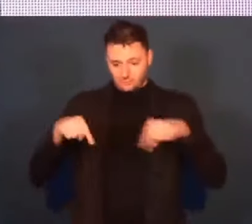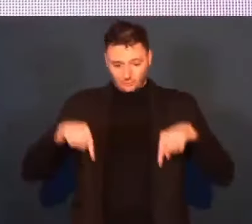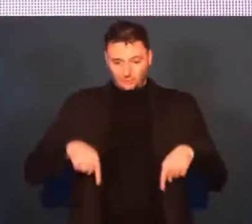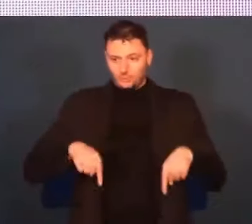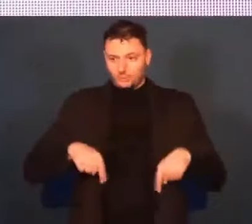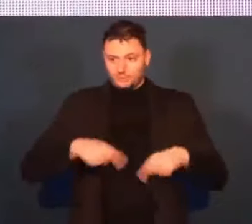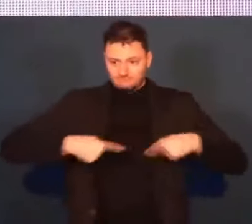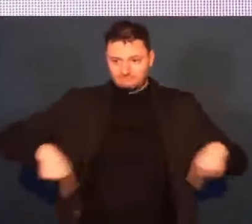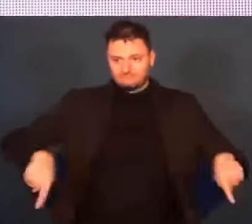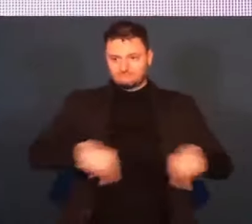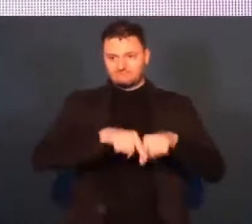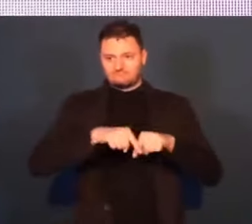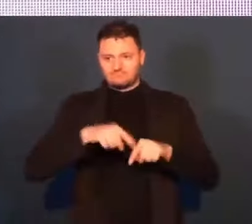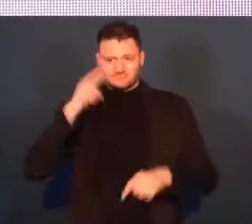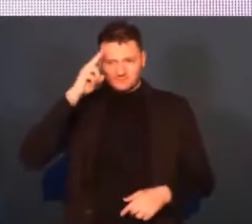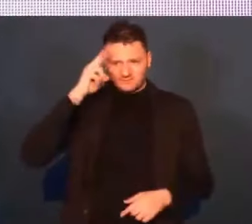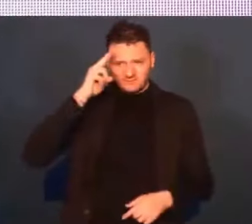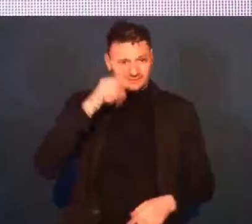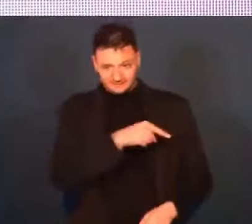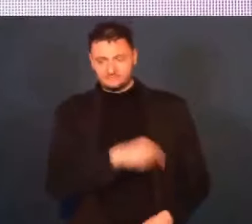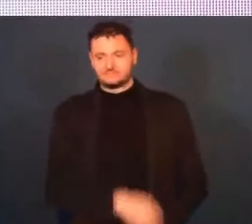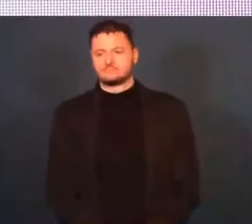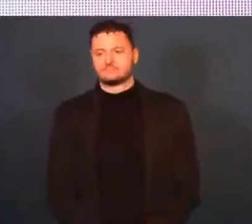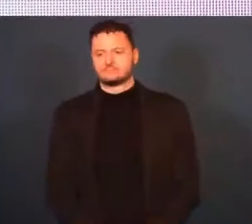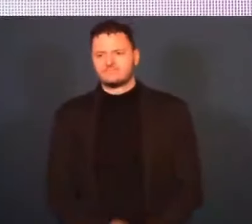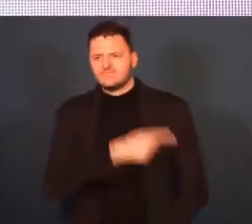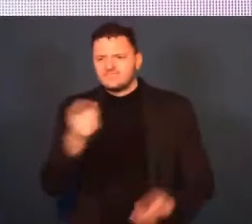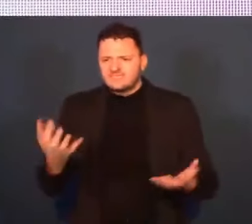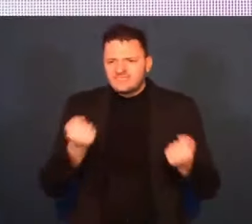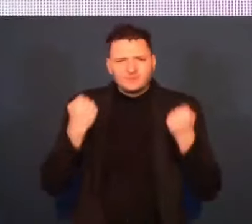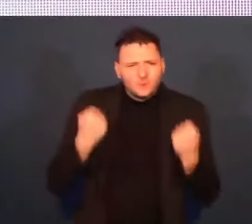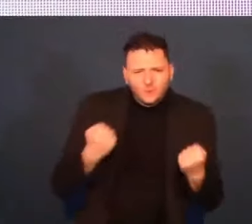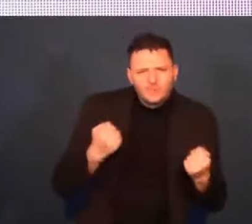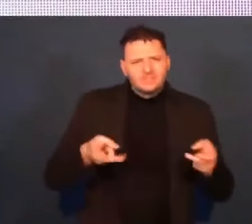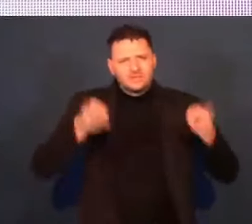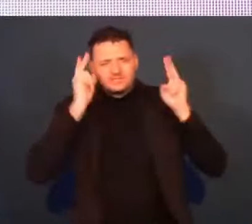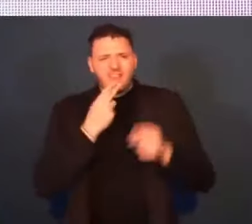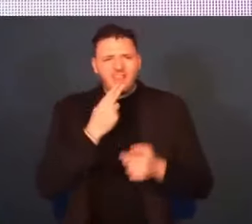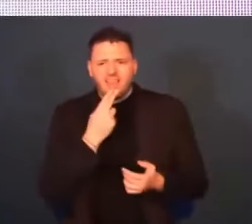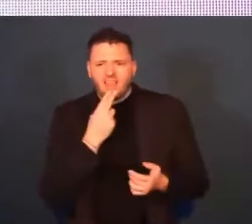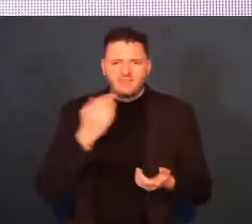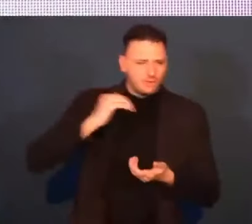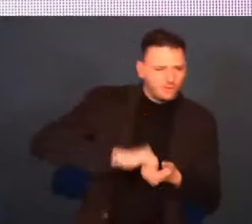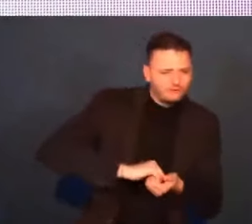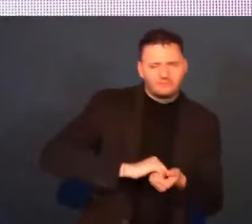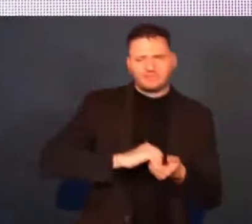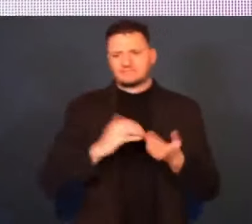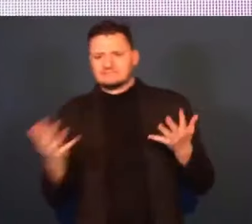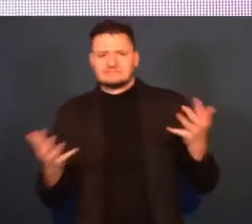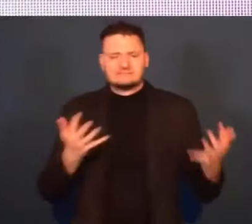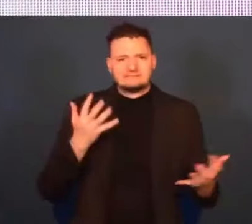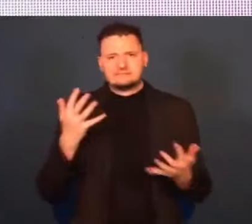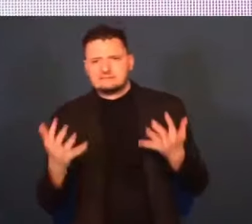дена, в които вие ще взимате сложни решения колективно и ще се сблъсквате с това, което и Никола добре